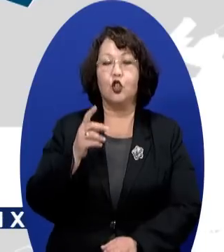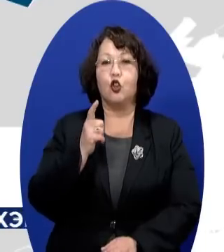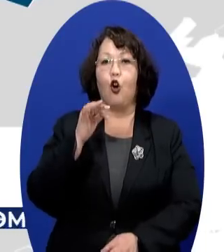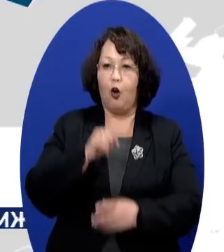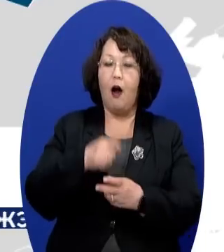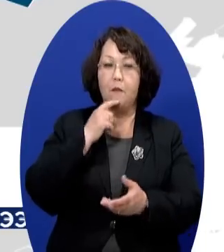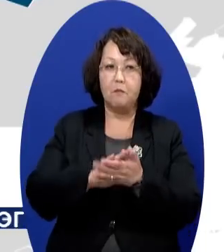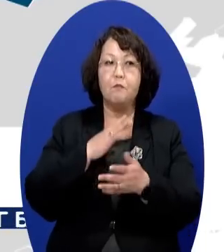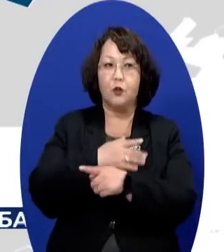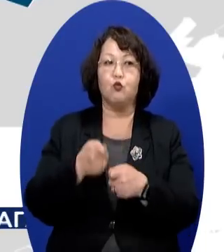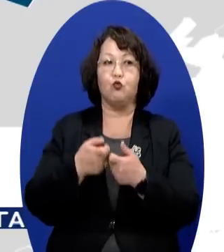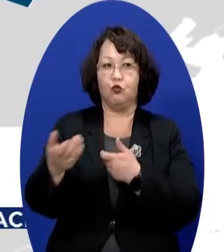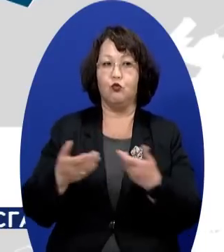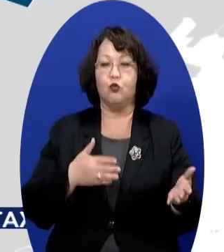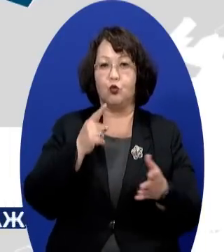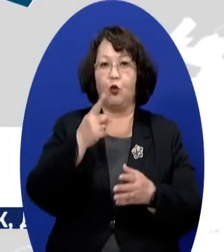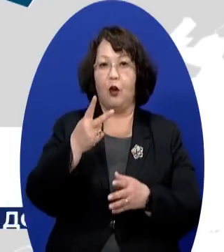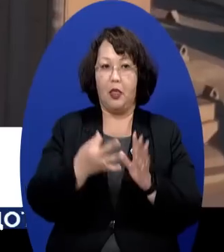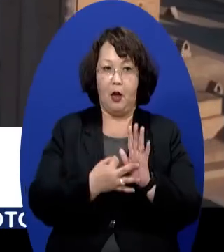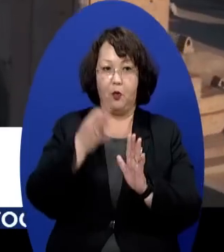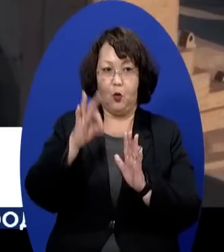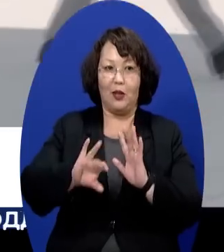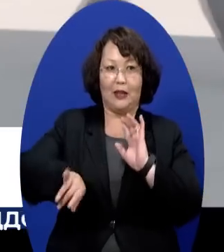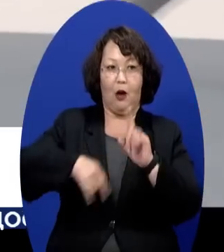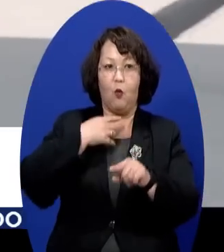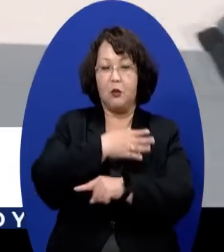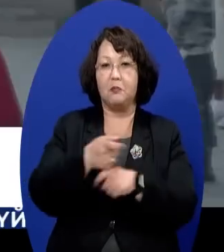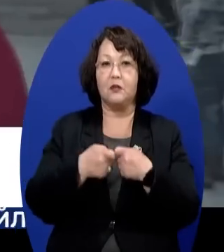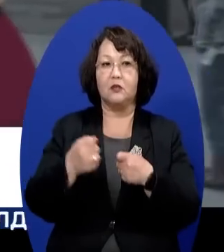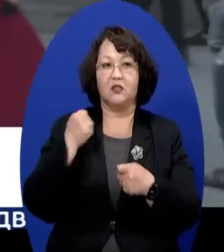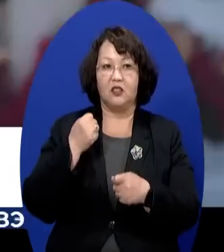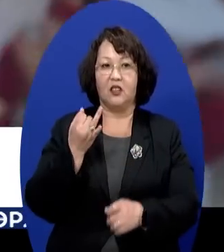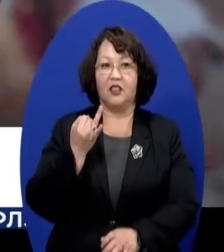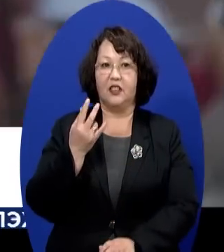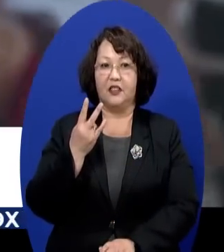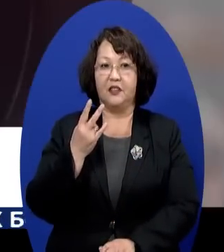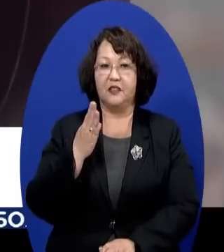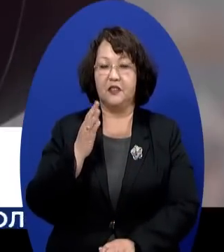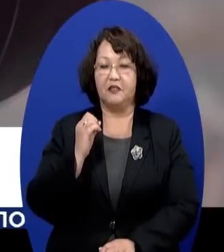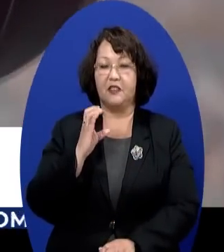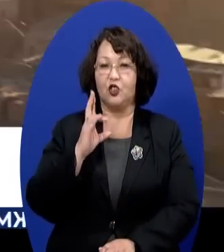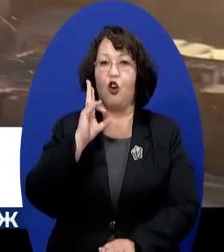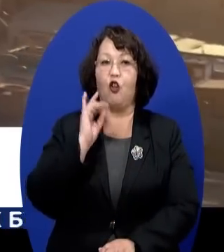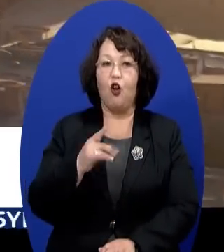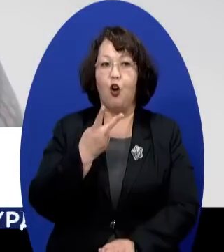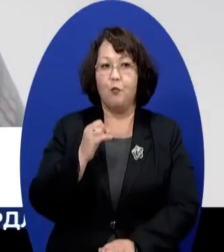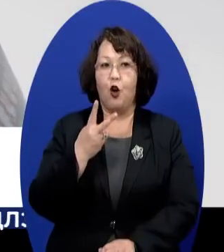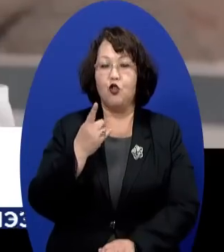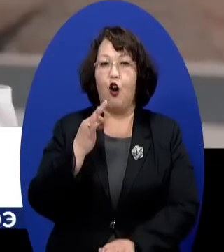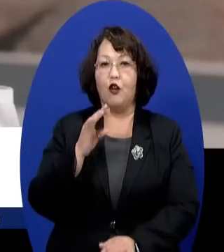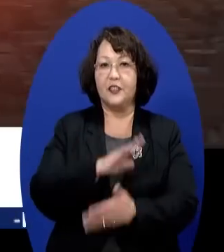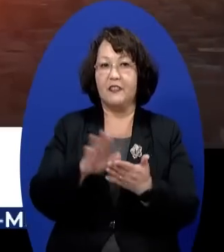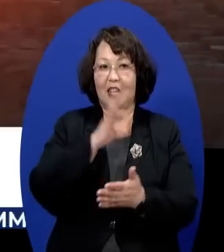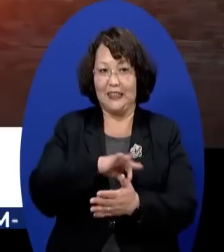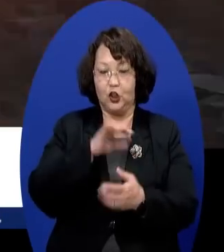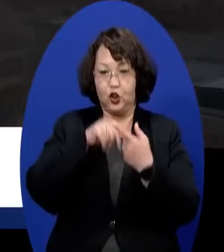өгсөн амлалтаа 128%-аар давуулан биелүүлж чадсан InvestCore байлаа. Тус компани 2021 оны цэвэр ашгаас нийт